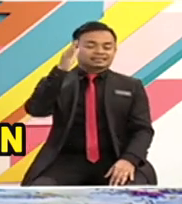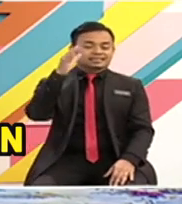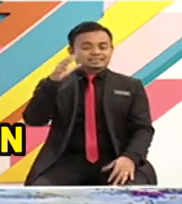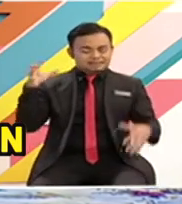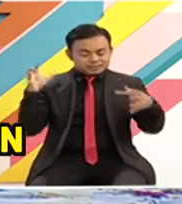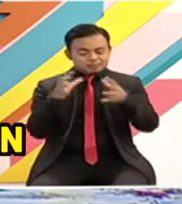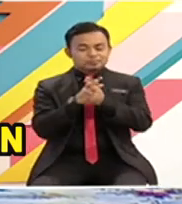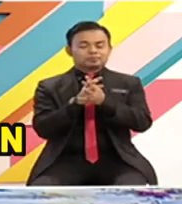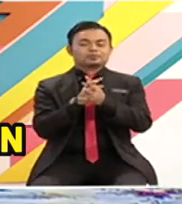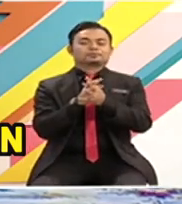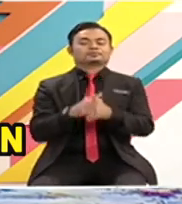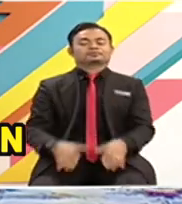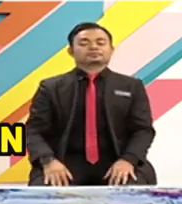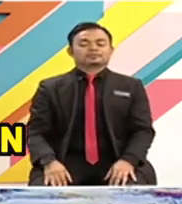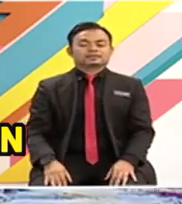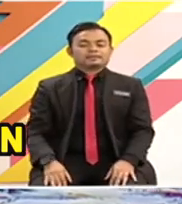Oke